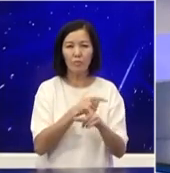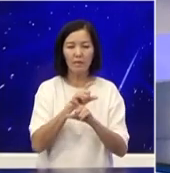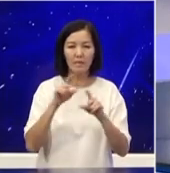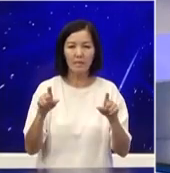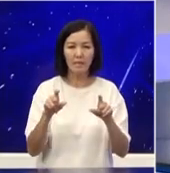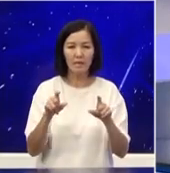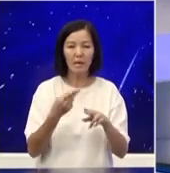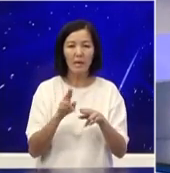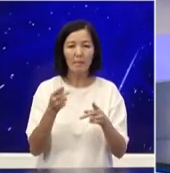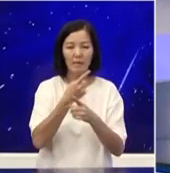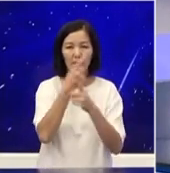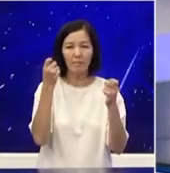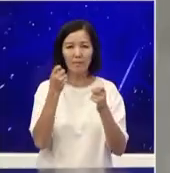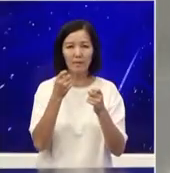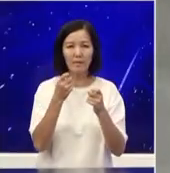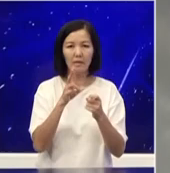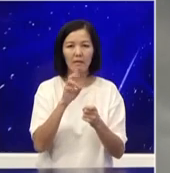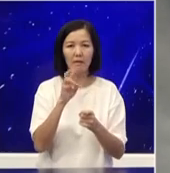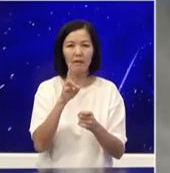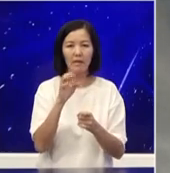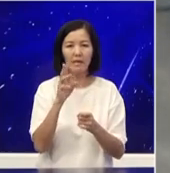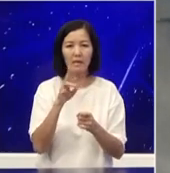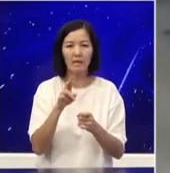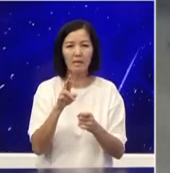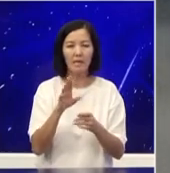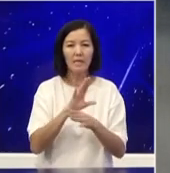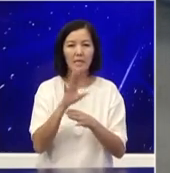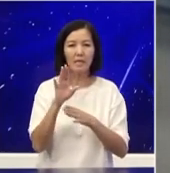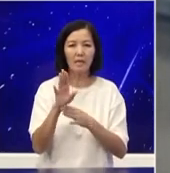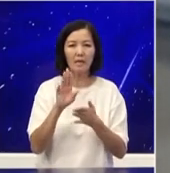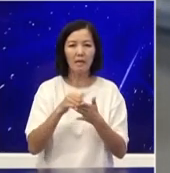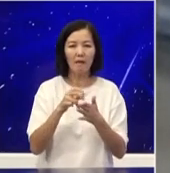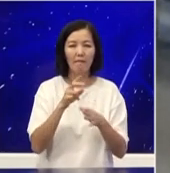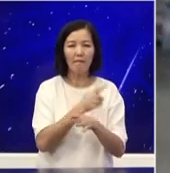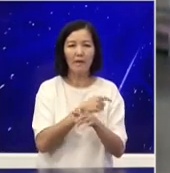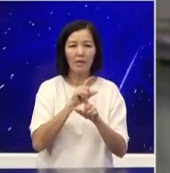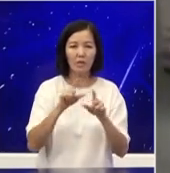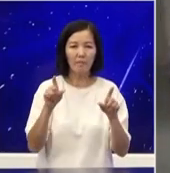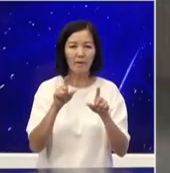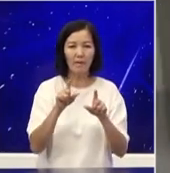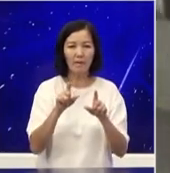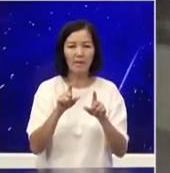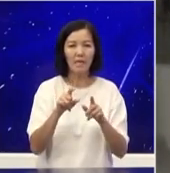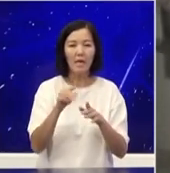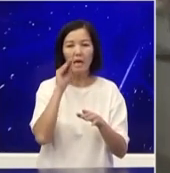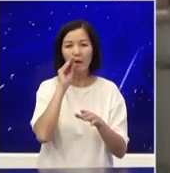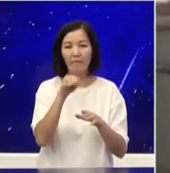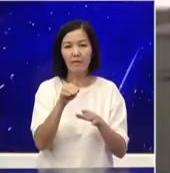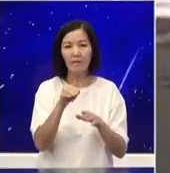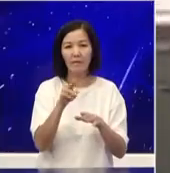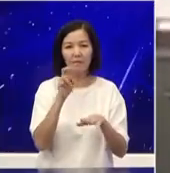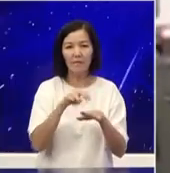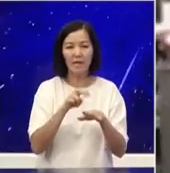учреждение. Об этом сообщила пресс-секретарь Навального Кира Ярмыш со ссылкой на главврача больницы. Также она прямо обвинила врачей и